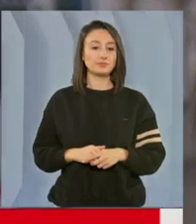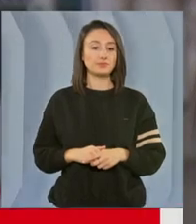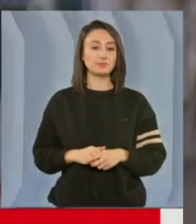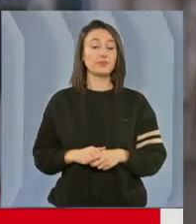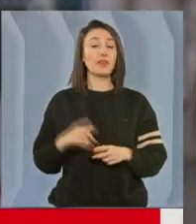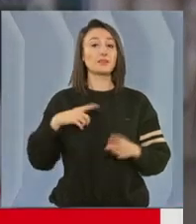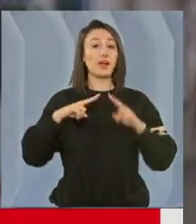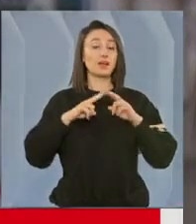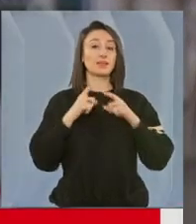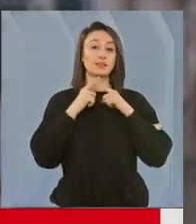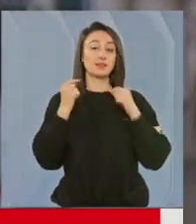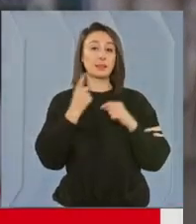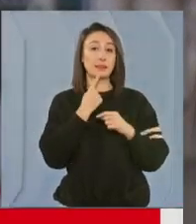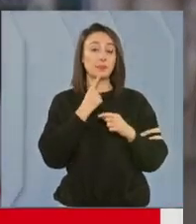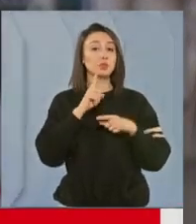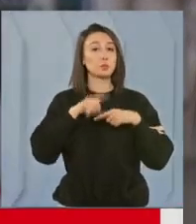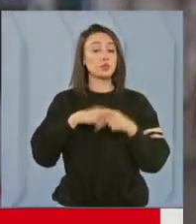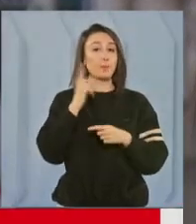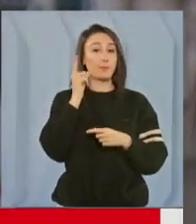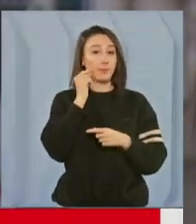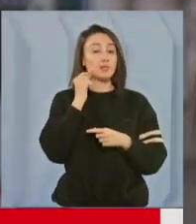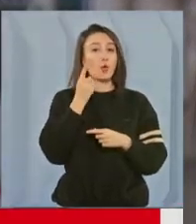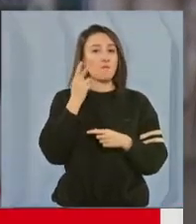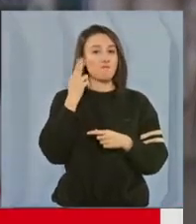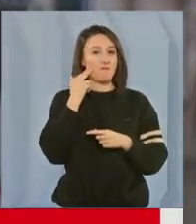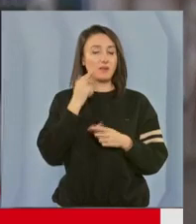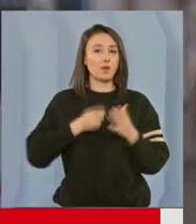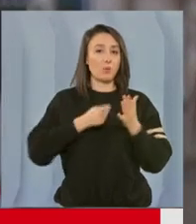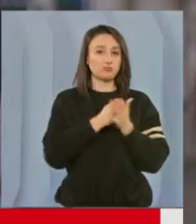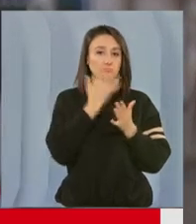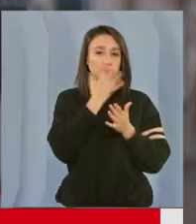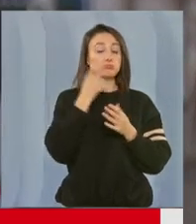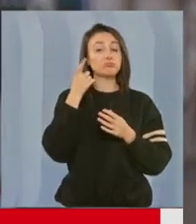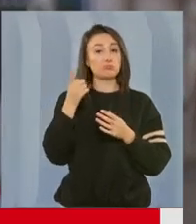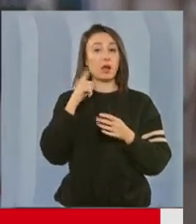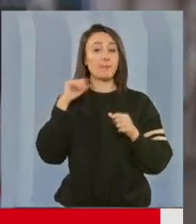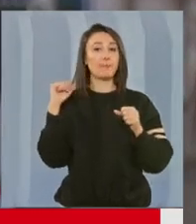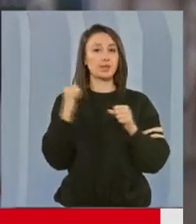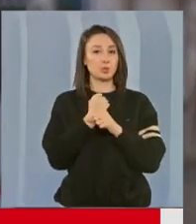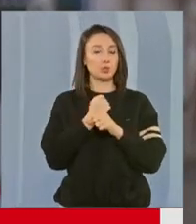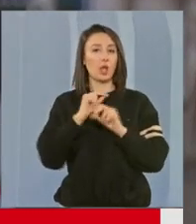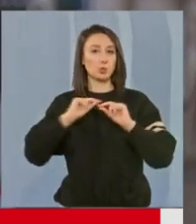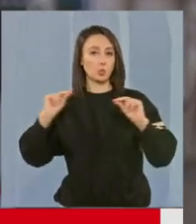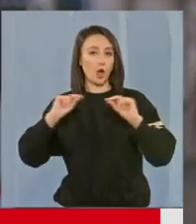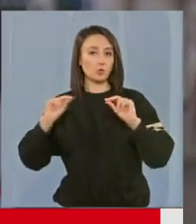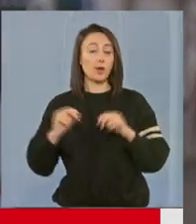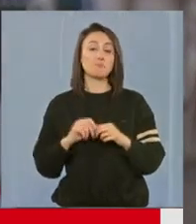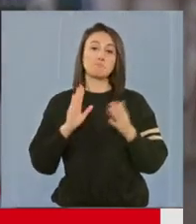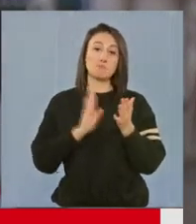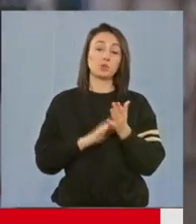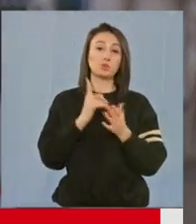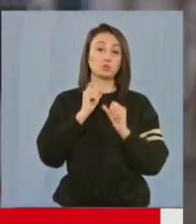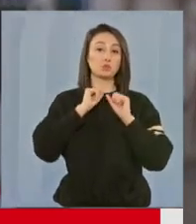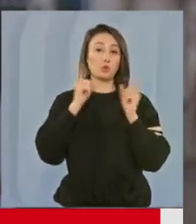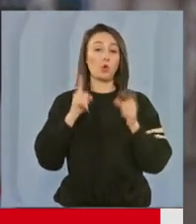este anchetă la o grădiniță din Timiș după ce părinții unei fetițe au reclamat că aceasta a fost bătută de educatoare motivul este